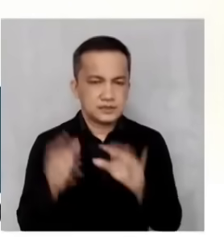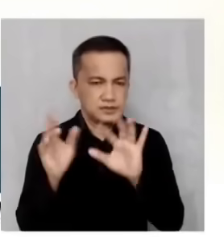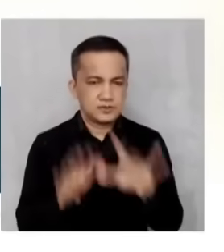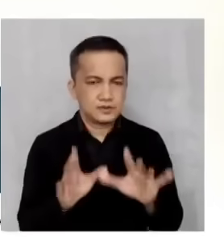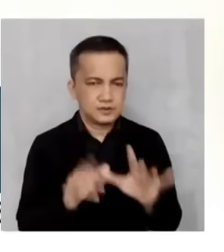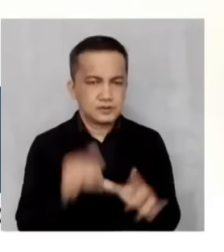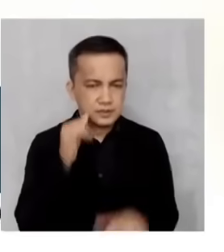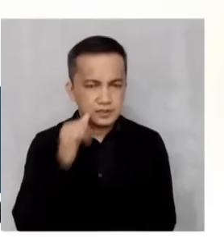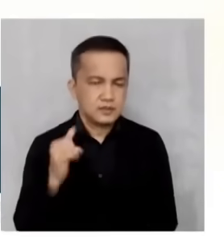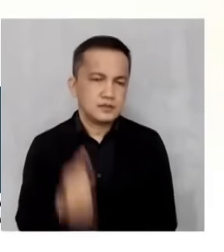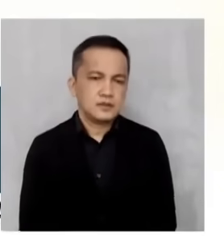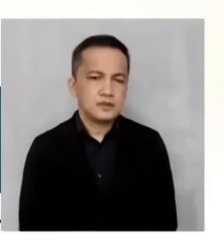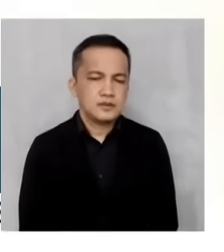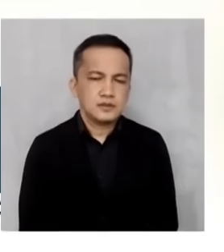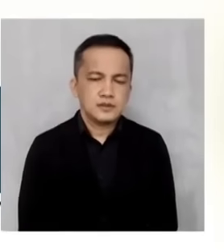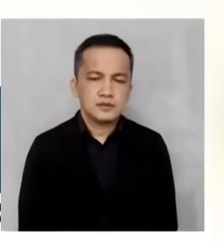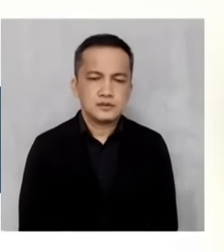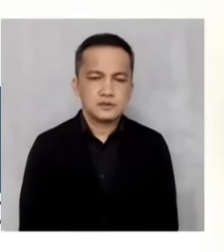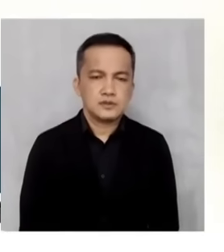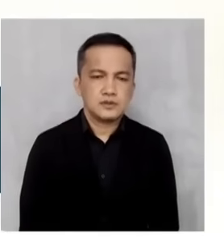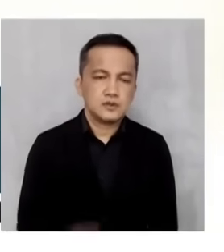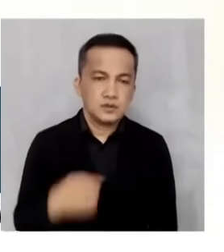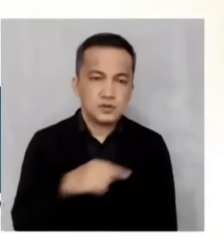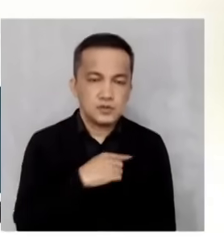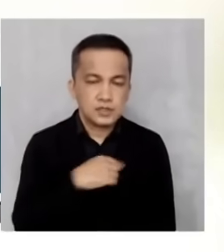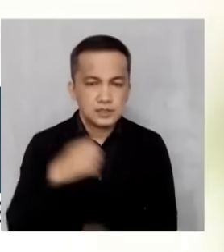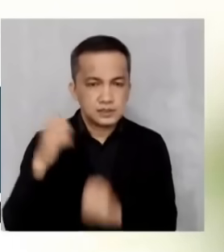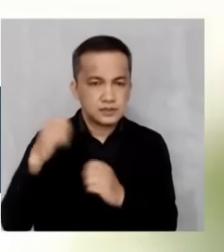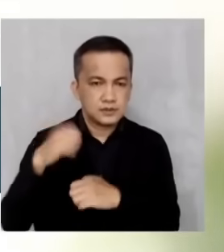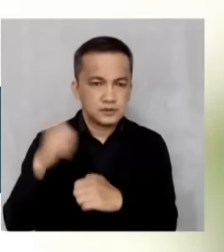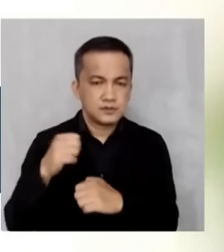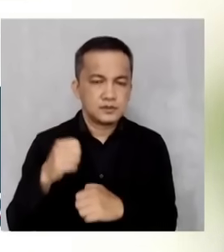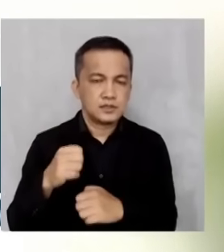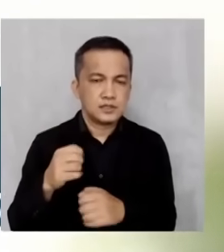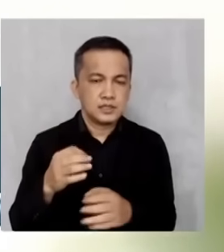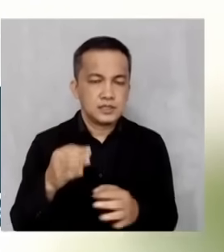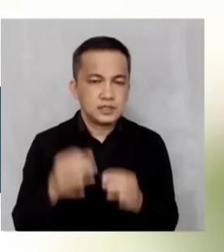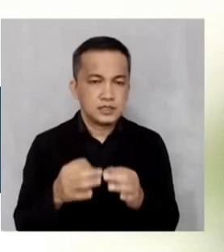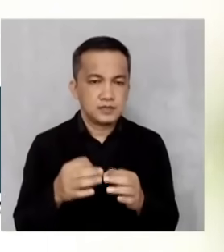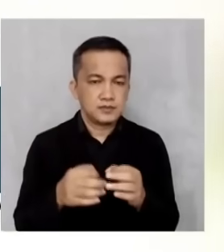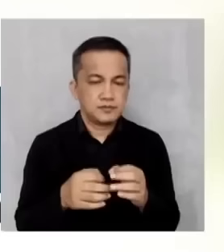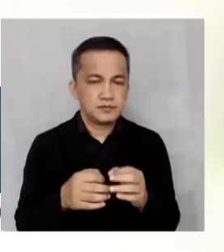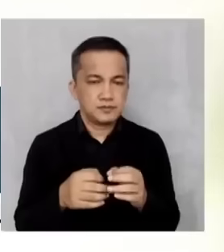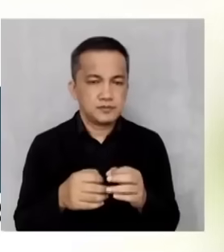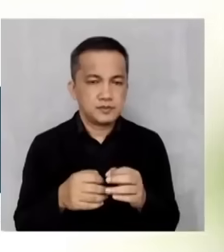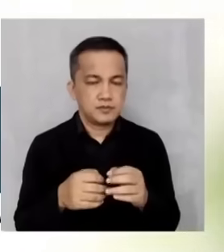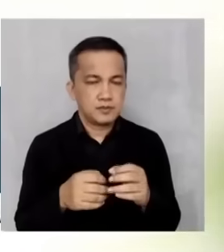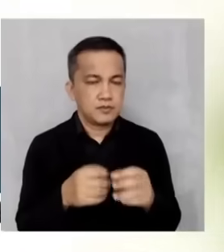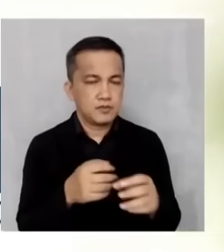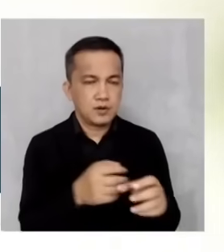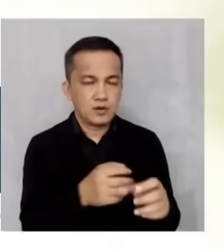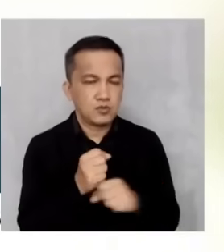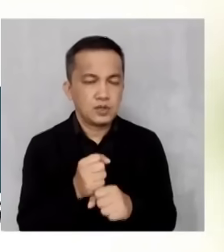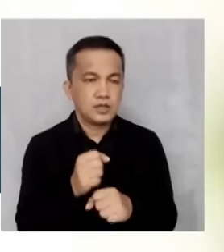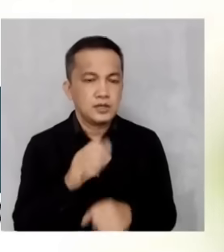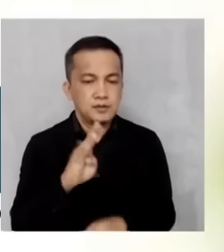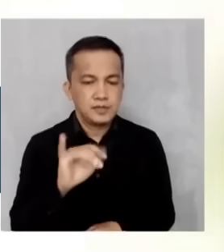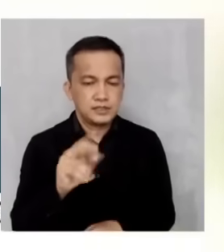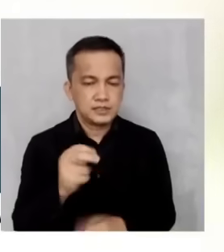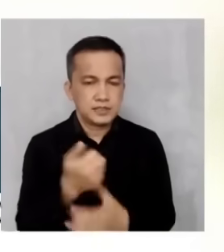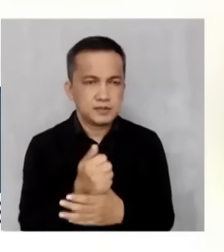And we're expecting na kung ma-reach ng basin average of